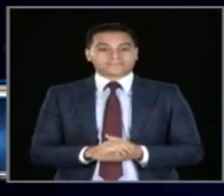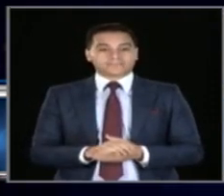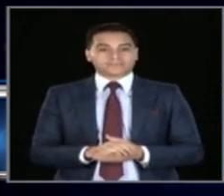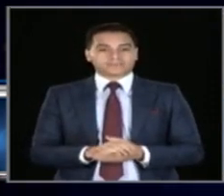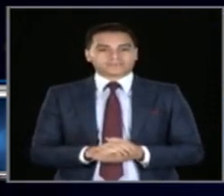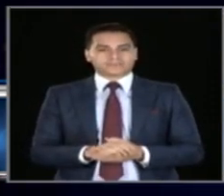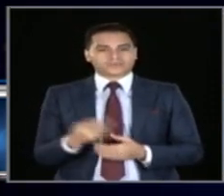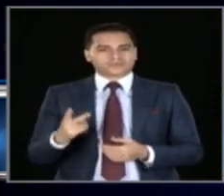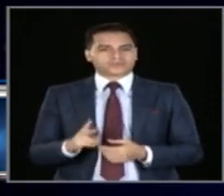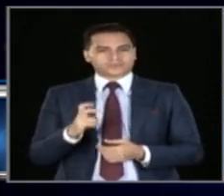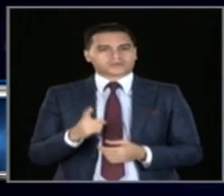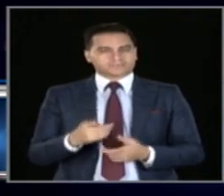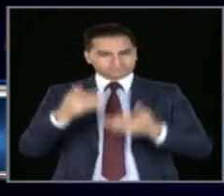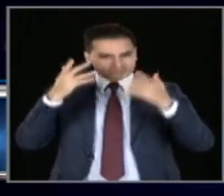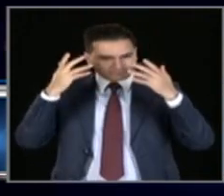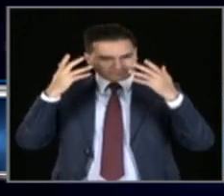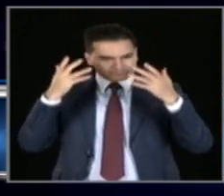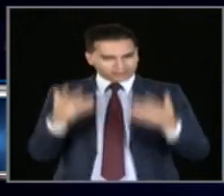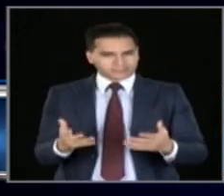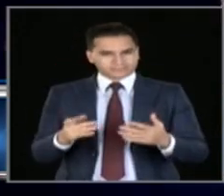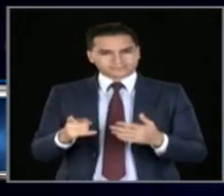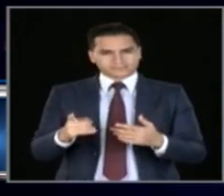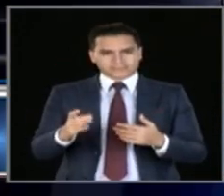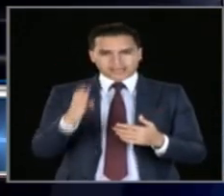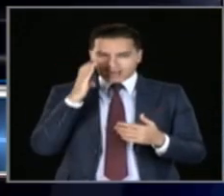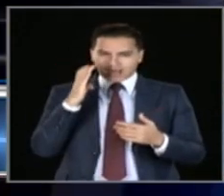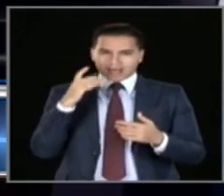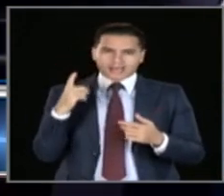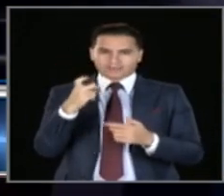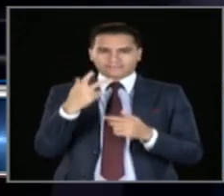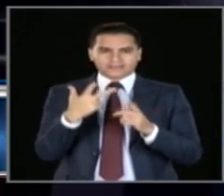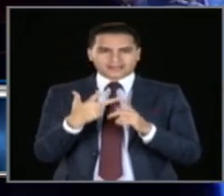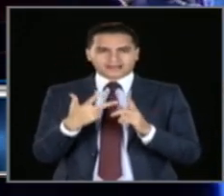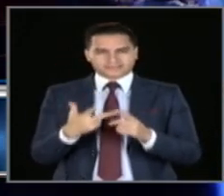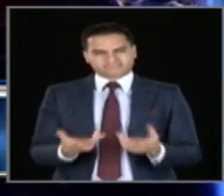72. 72 طبعا يا ابو بكر. الهدف الثالث،